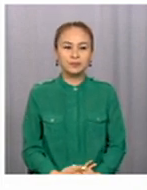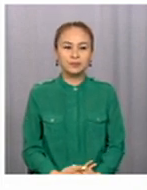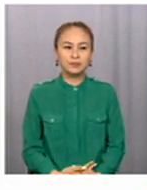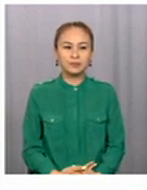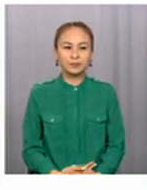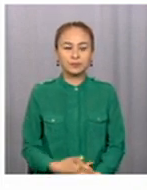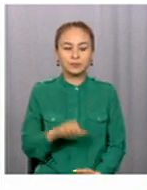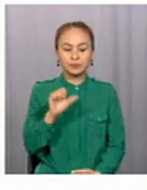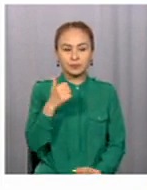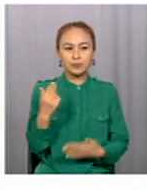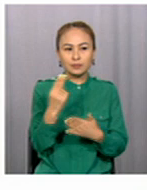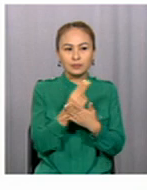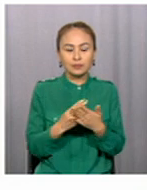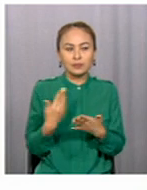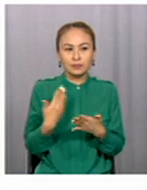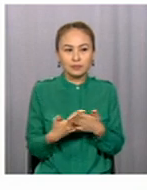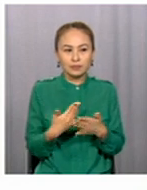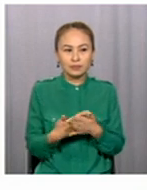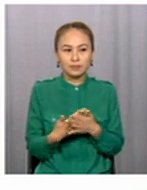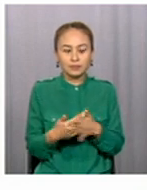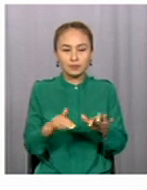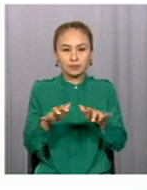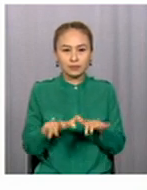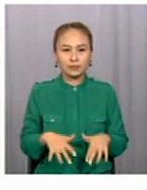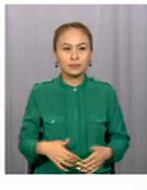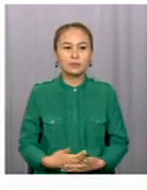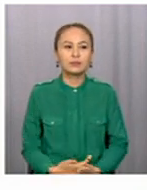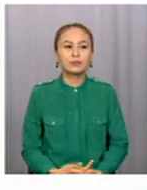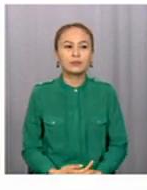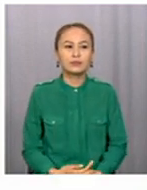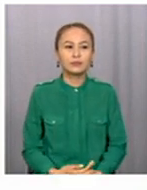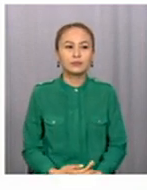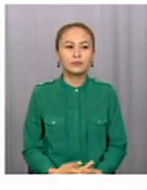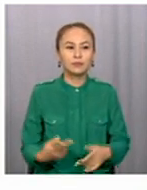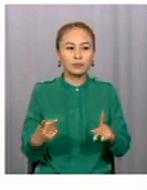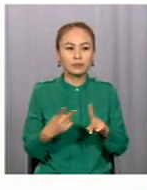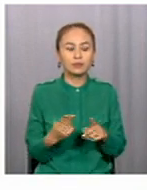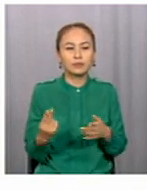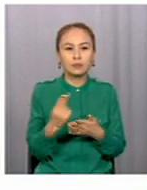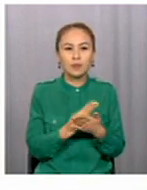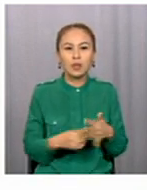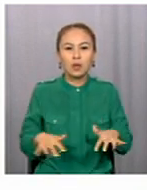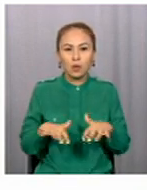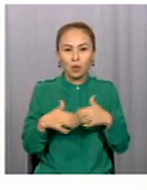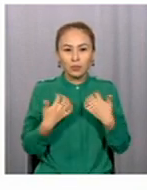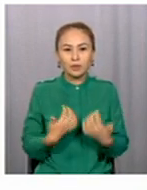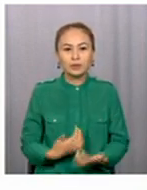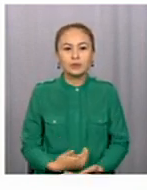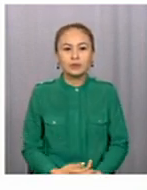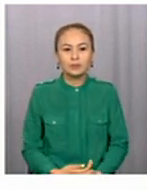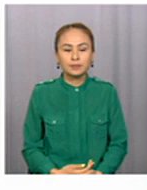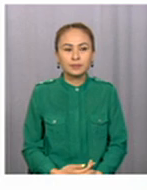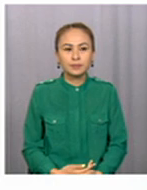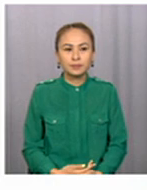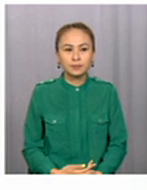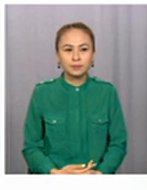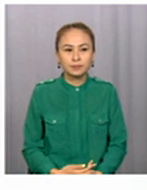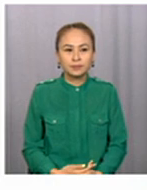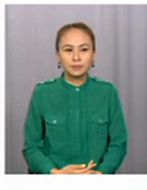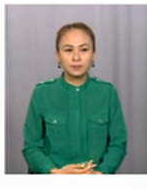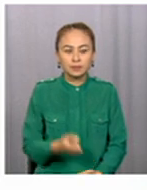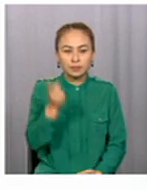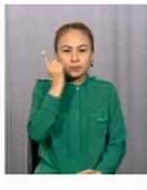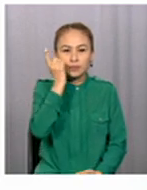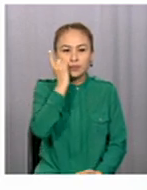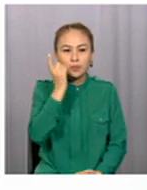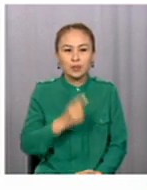Бірінші сурет мысалы компьютер, екінші сурет робот, үшінші сурет бұл